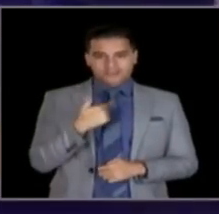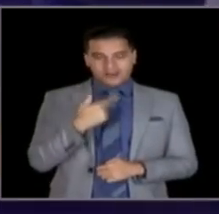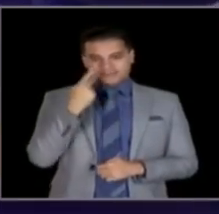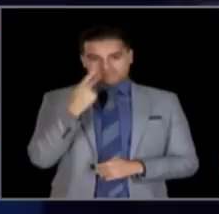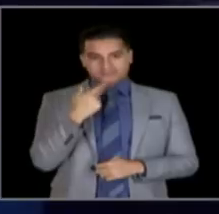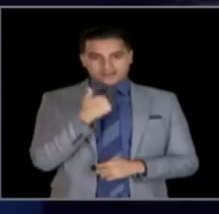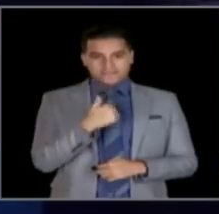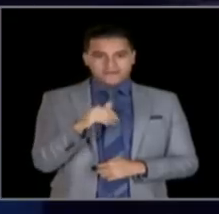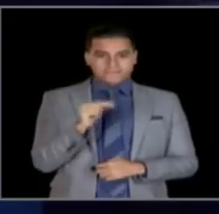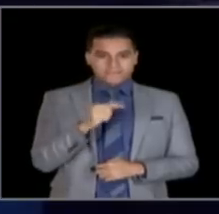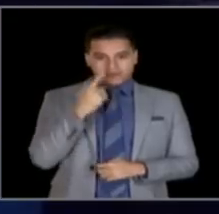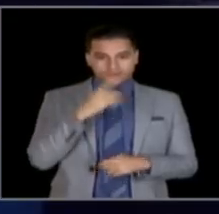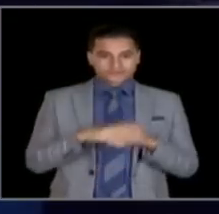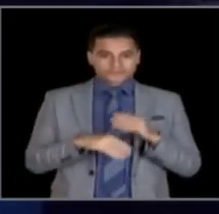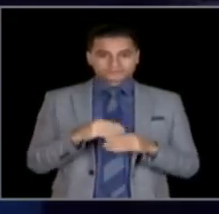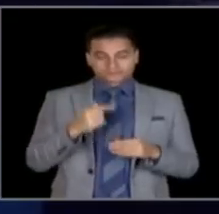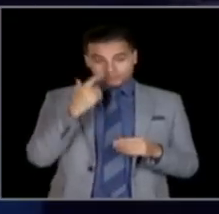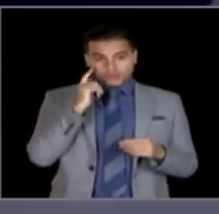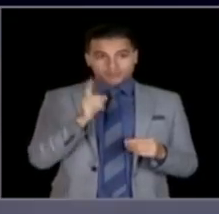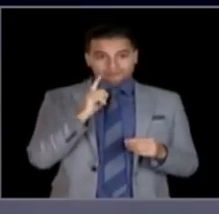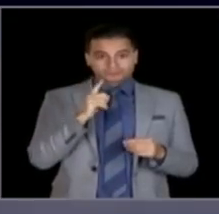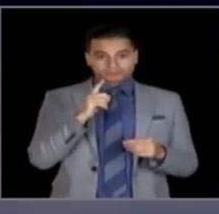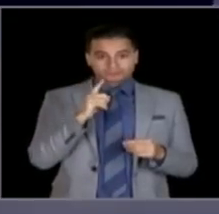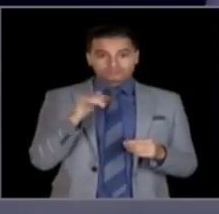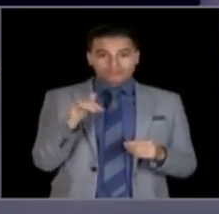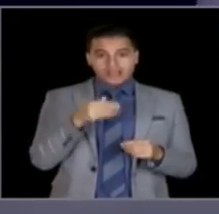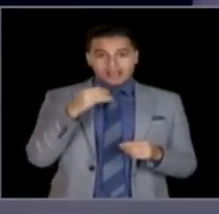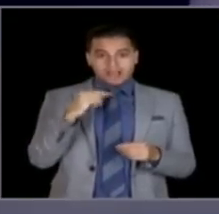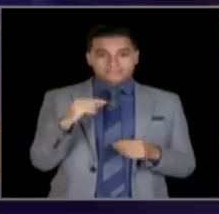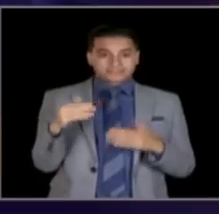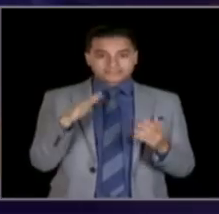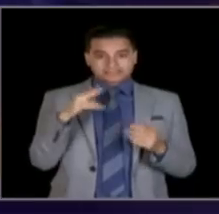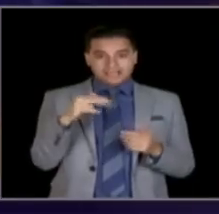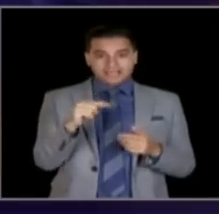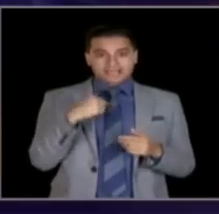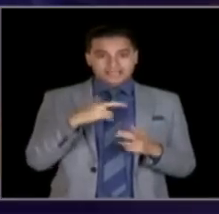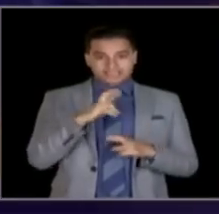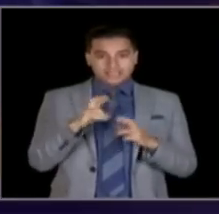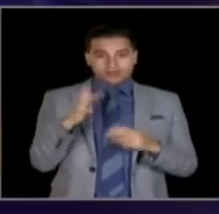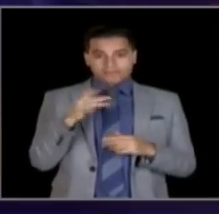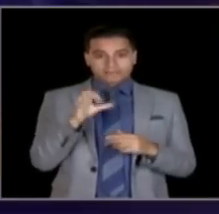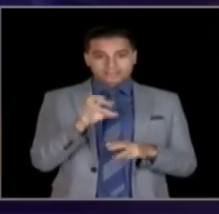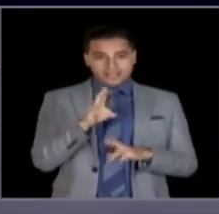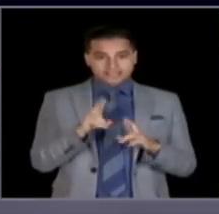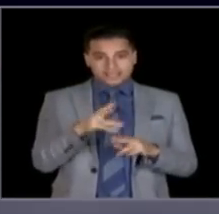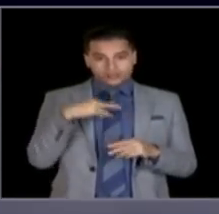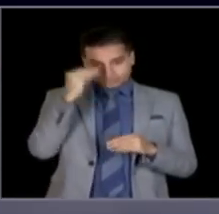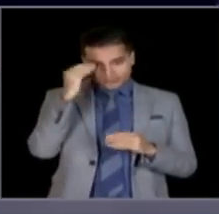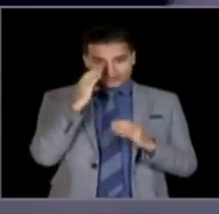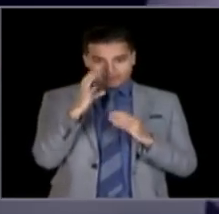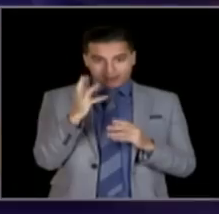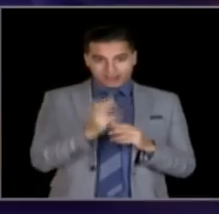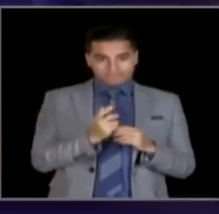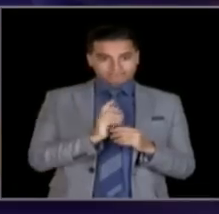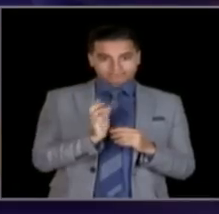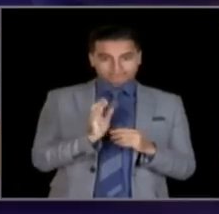جيد البرنامج وعارف الفن. طيب عبد العزيز، احمد سعيد سالته 9 اسئله، عايز تعرف كم اجابه؟ لا لا، خليها مفاجاه ان